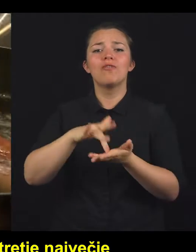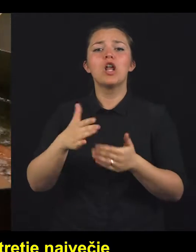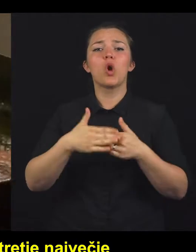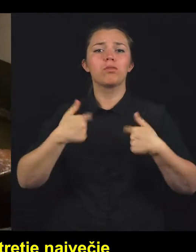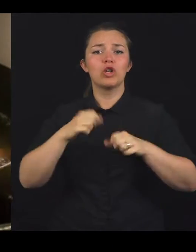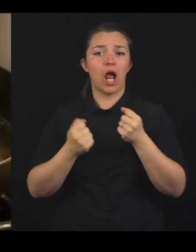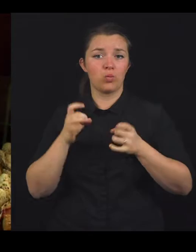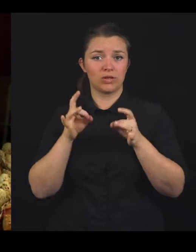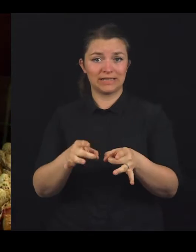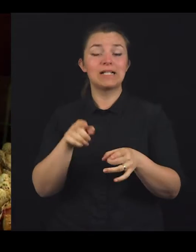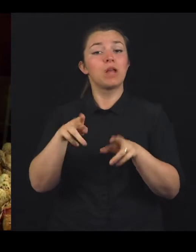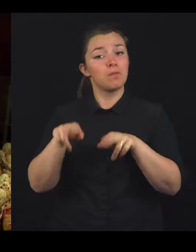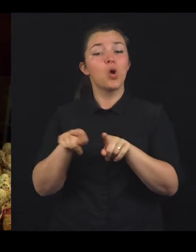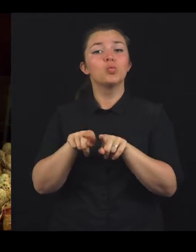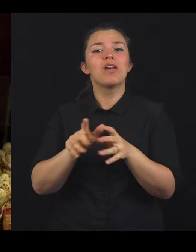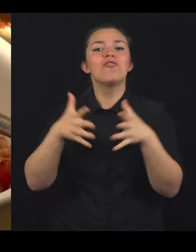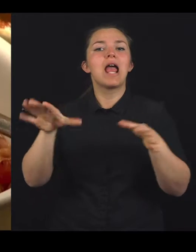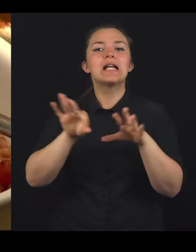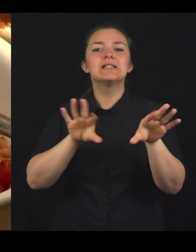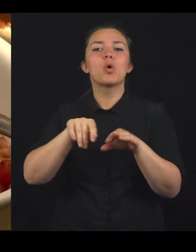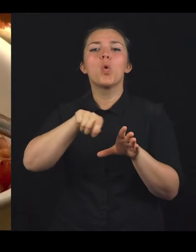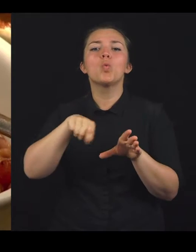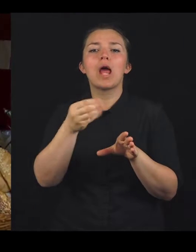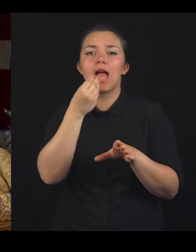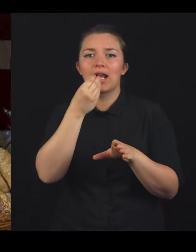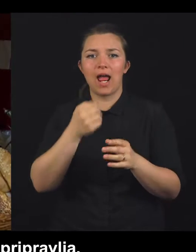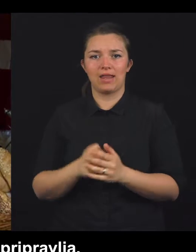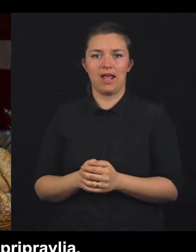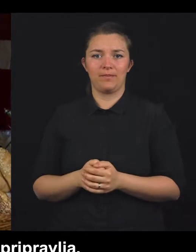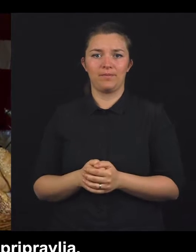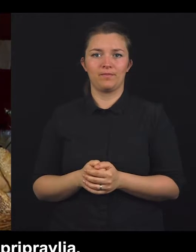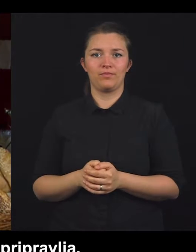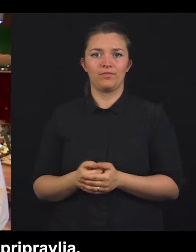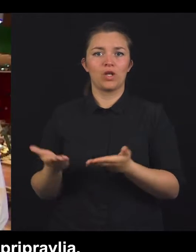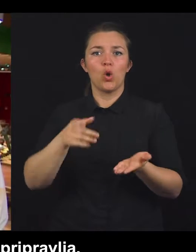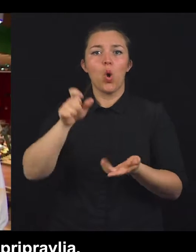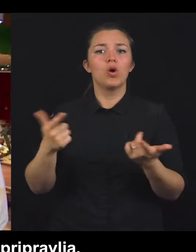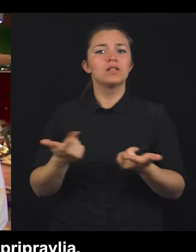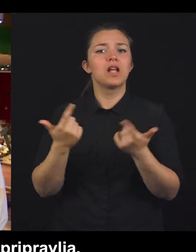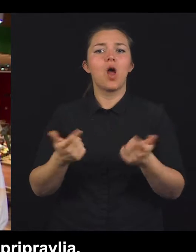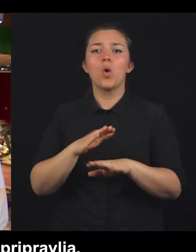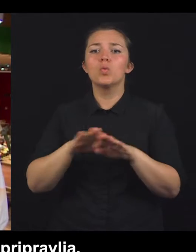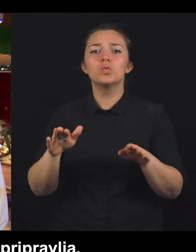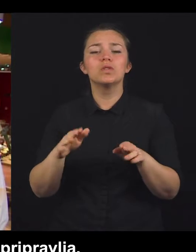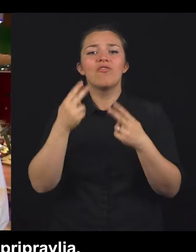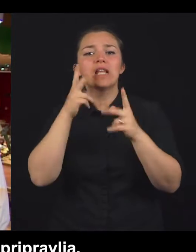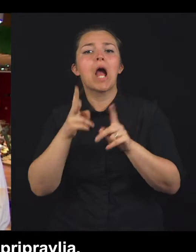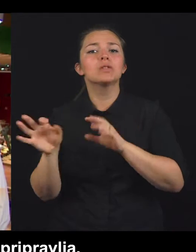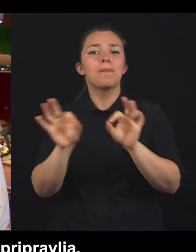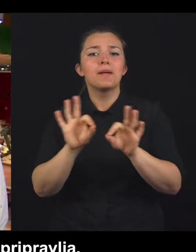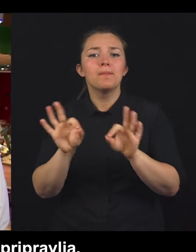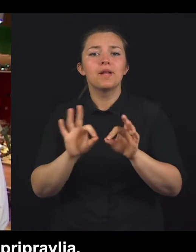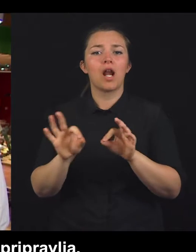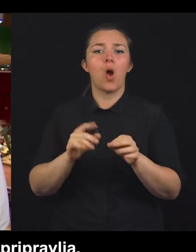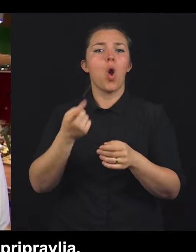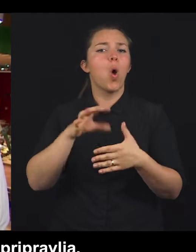naših avtocestah, kjer imajo tudi veliki zbor kuhane hrane. Gost lahko vse vidi, kako se